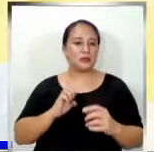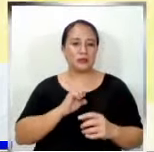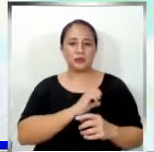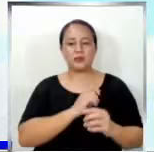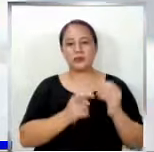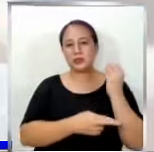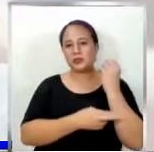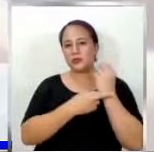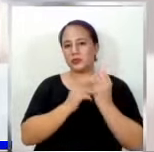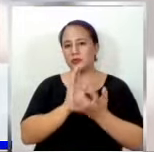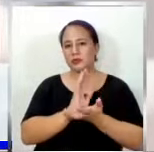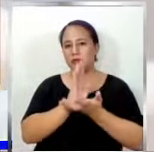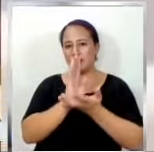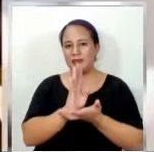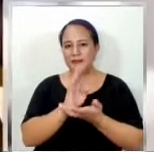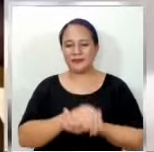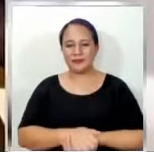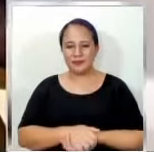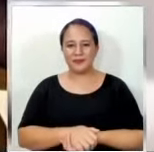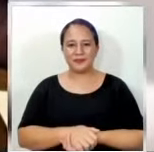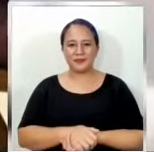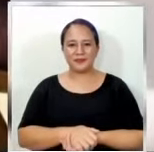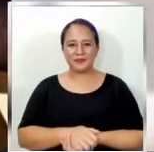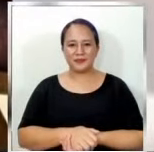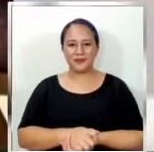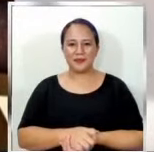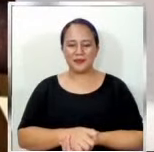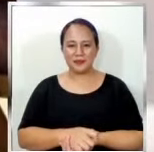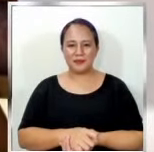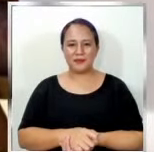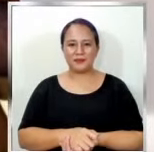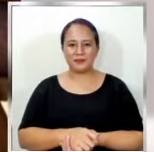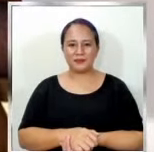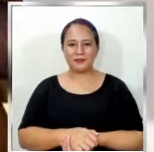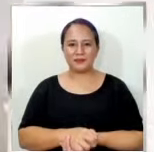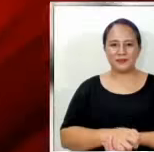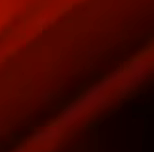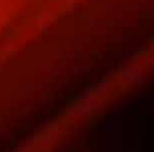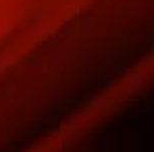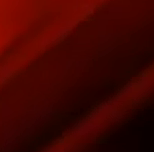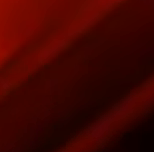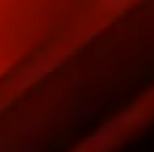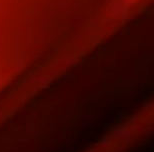Boracay. Aubrey Carampel, updated sa Showbiz Happenings.